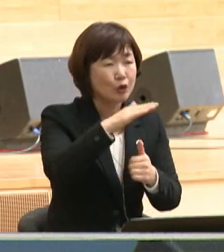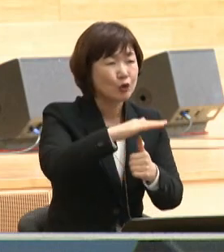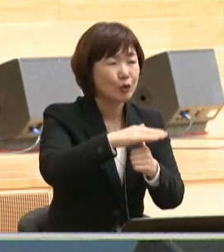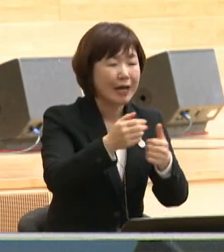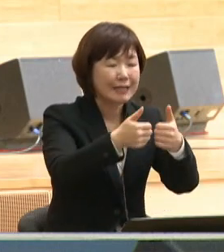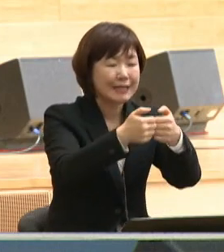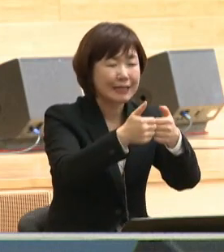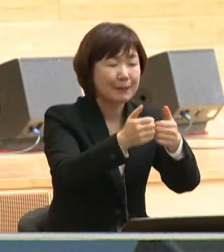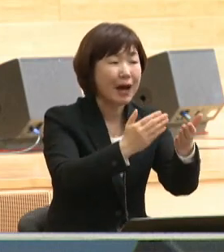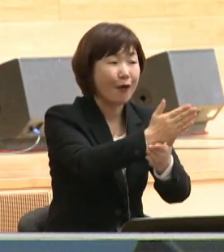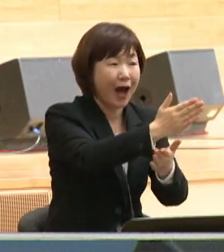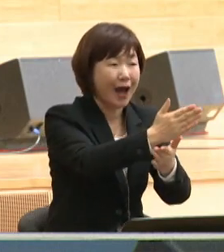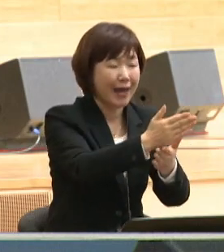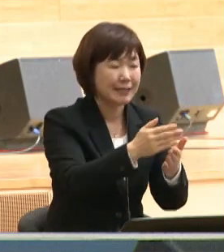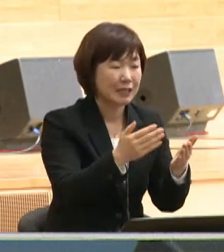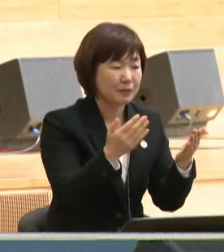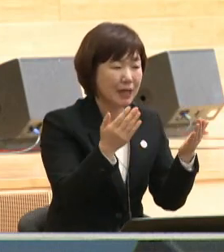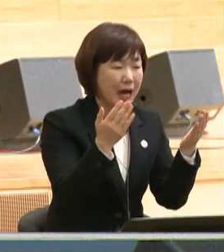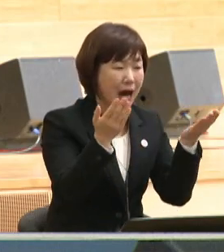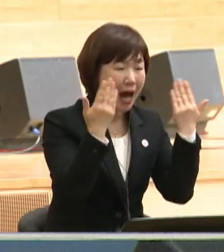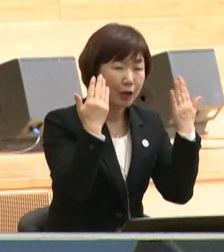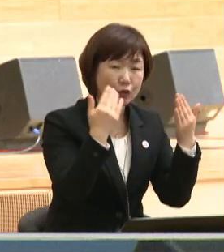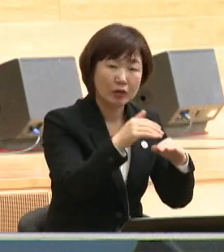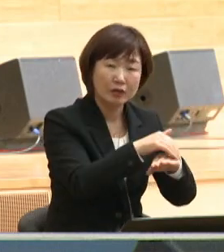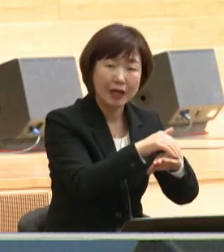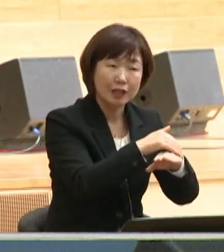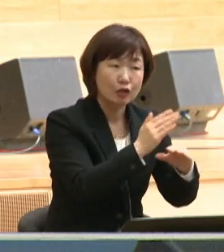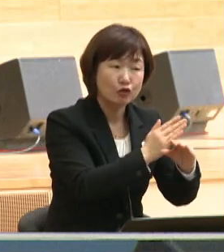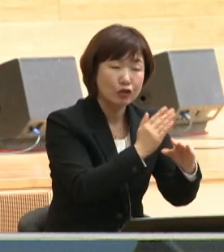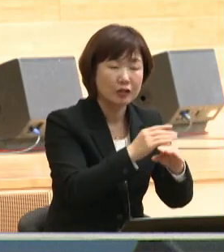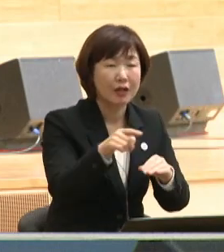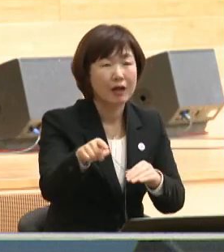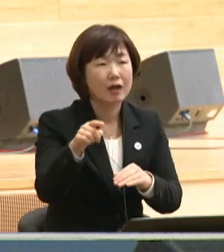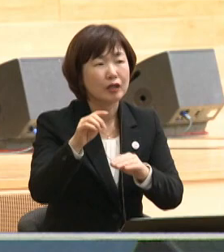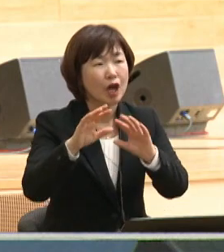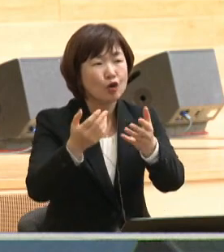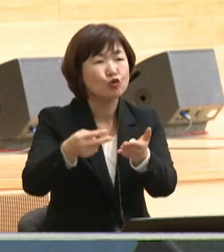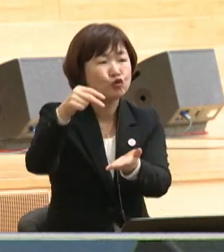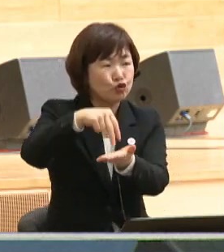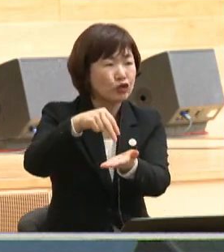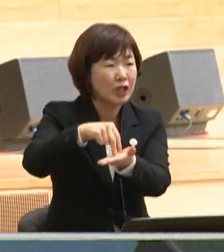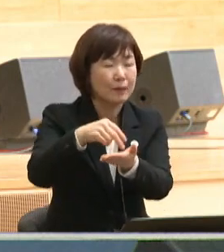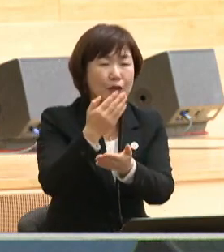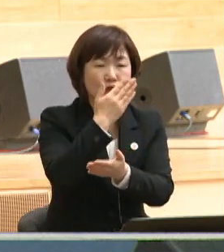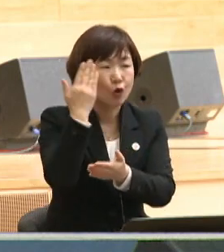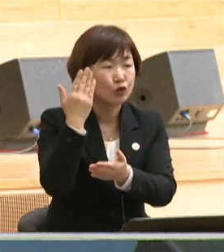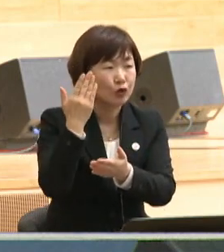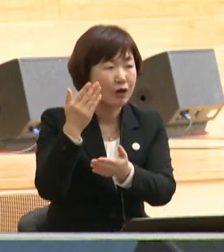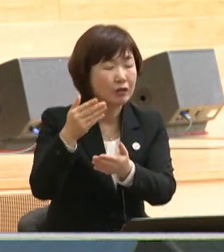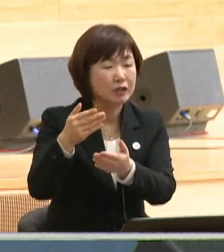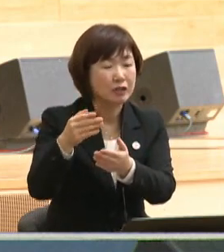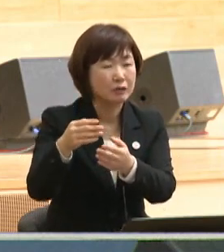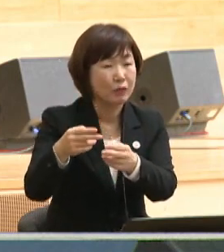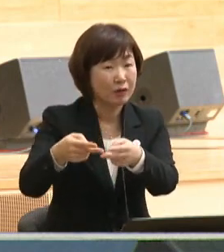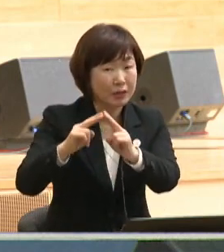중이었는데 국립청소년 수련원에서 나오는 강사분이 수업을 진행하고 난 이후에 저를 따로 불러서 명함을